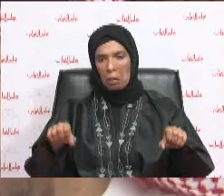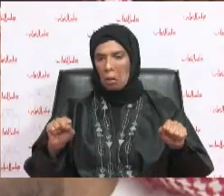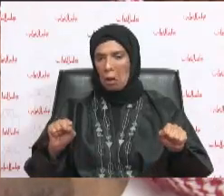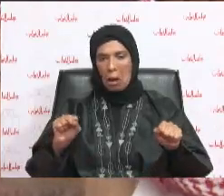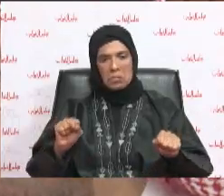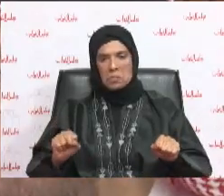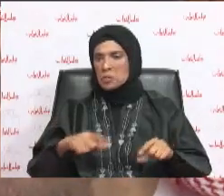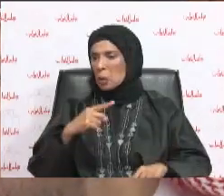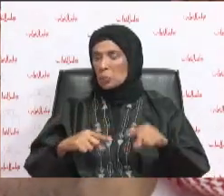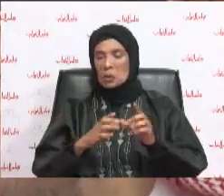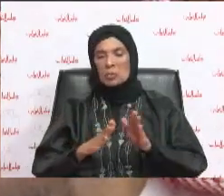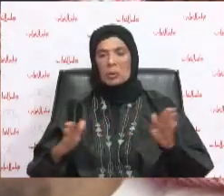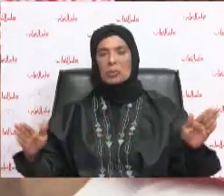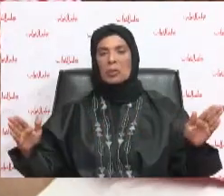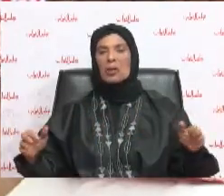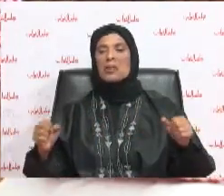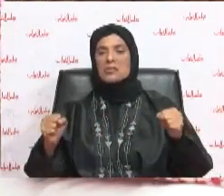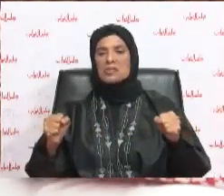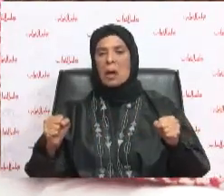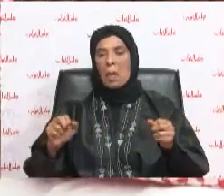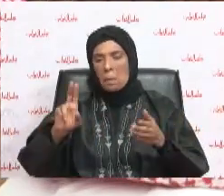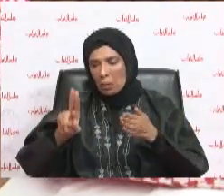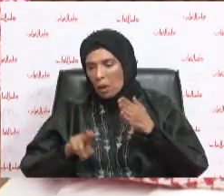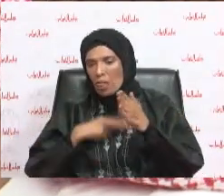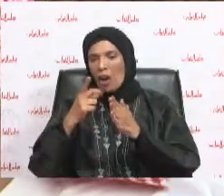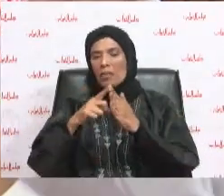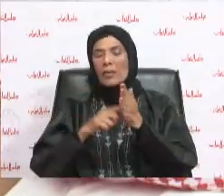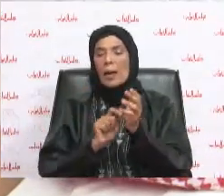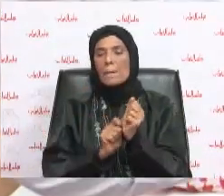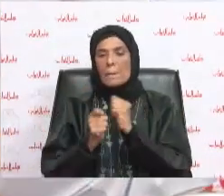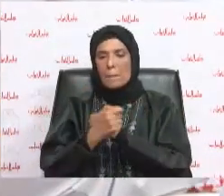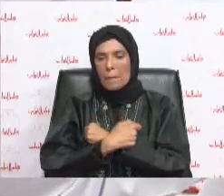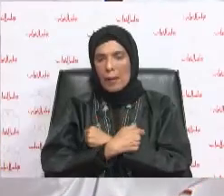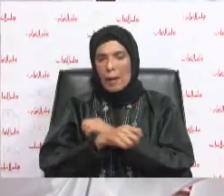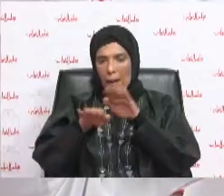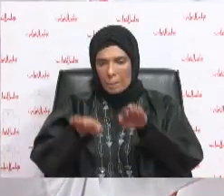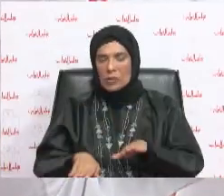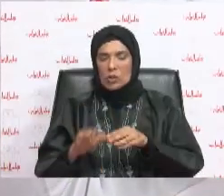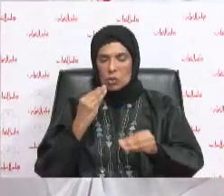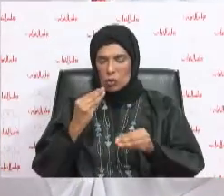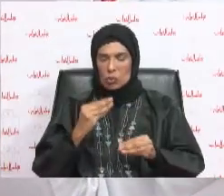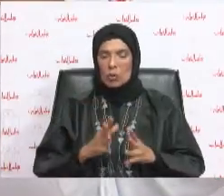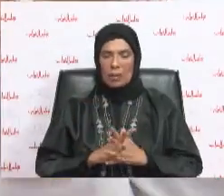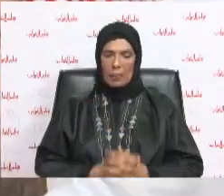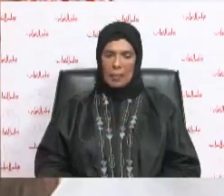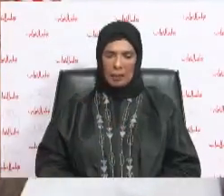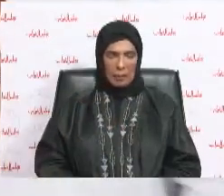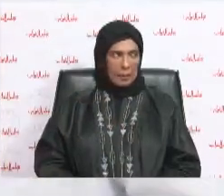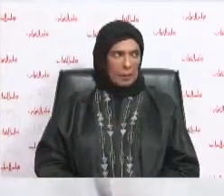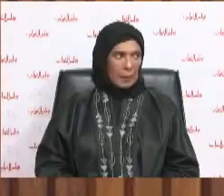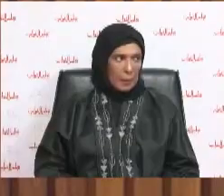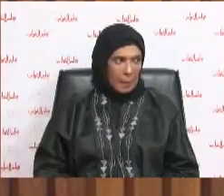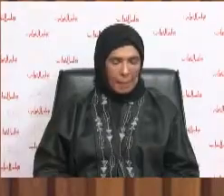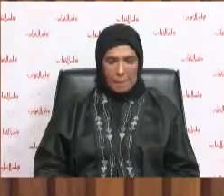إذا مر أي قانون أي شيء صعب أن أنت ترجع القانون أو تعدل فيه، عندك مجلس الشورى. واضح واضح واضح. شكرا معالي